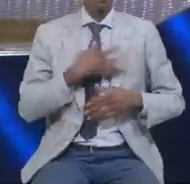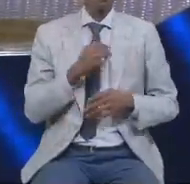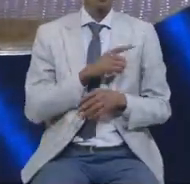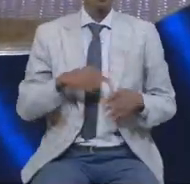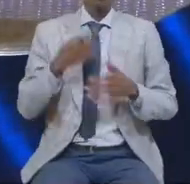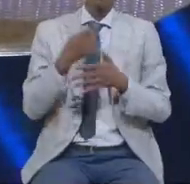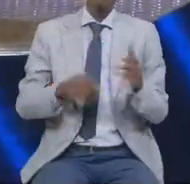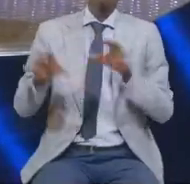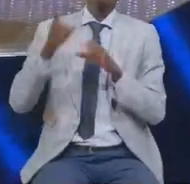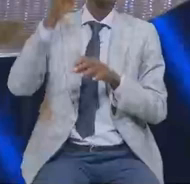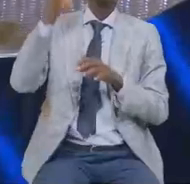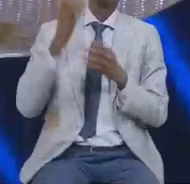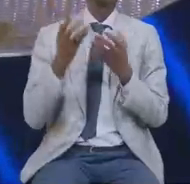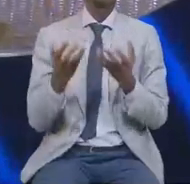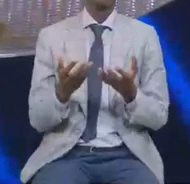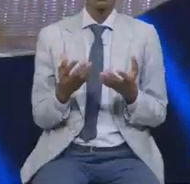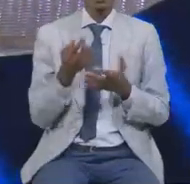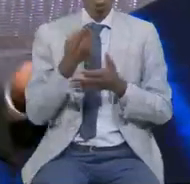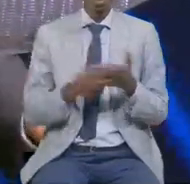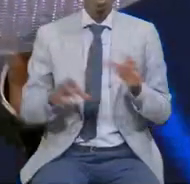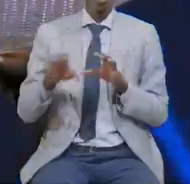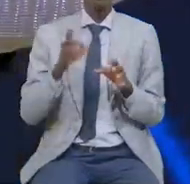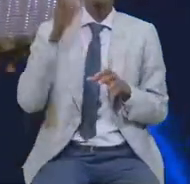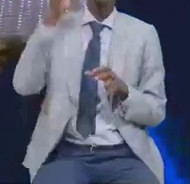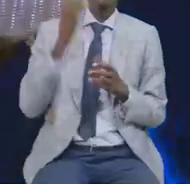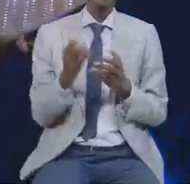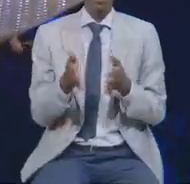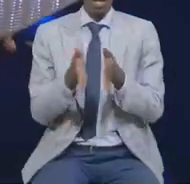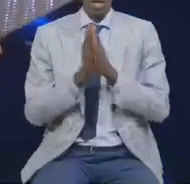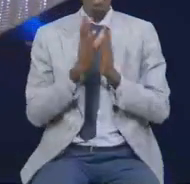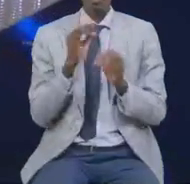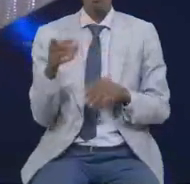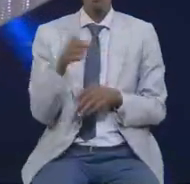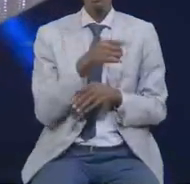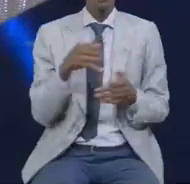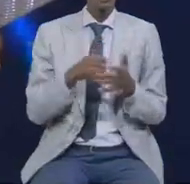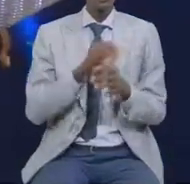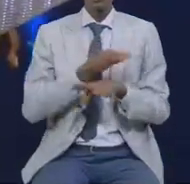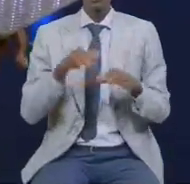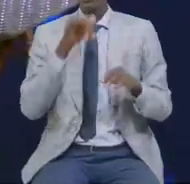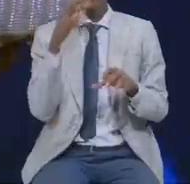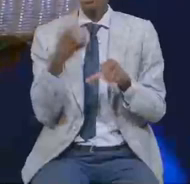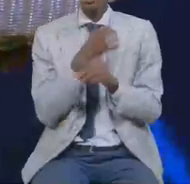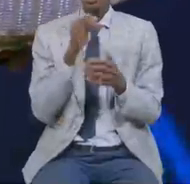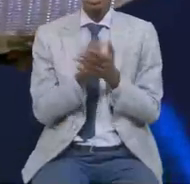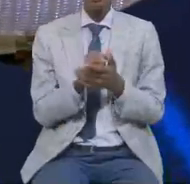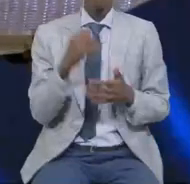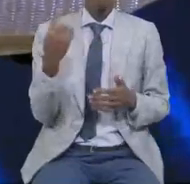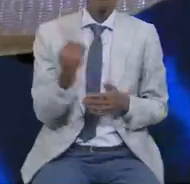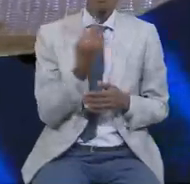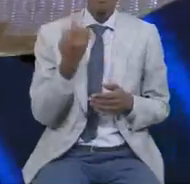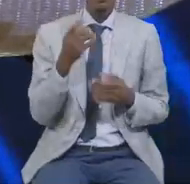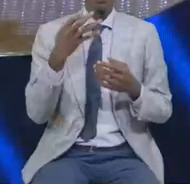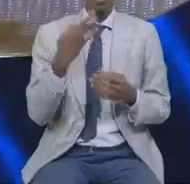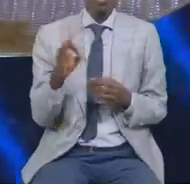veut? Qu'est-ce que Dieu désire? Qu'est-ce que Dieu demande? Cela ne ôte pas cela. Seulement, vous